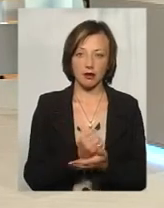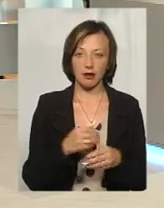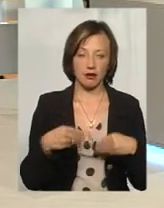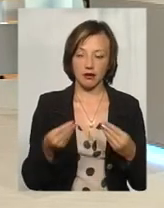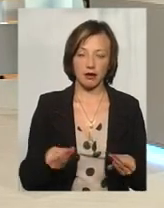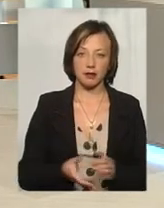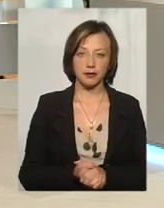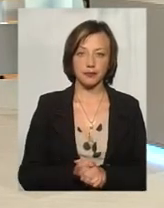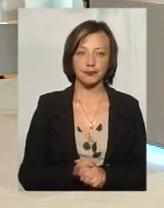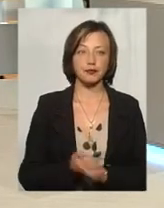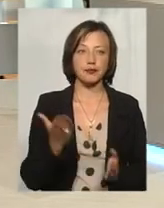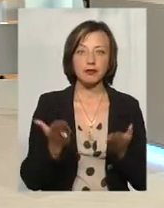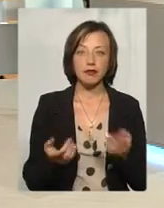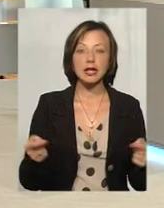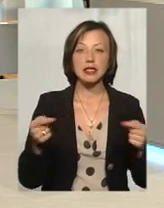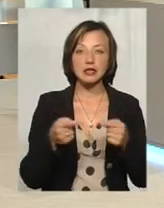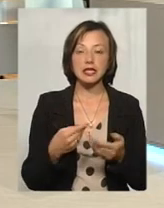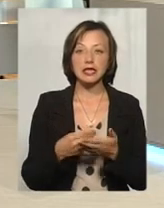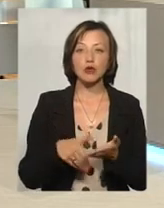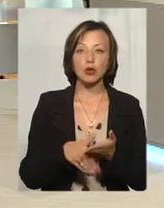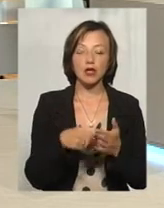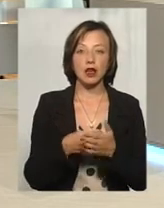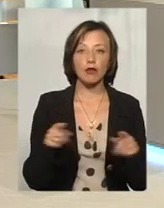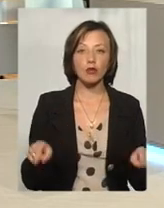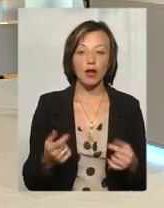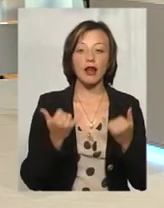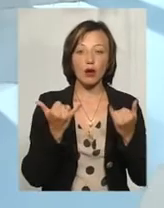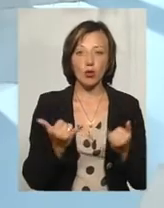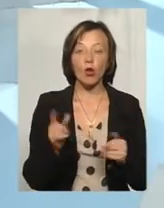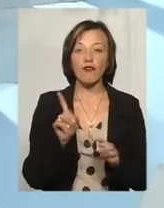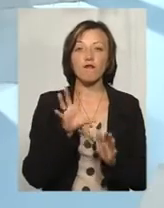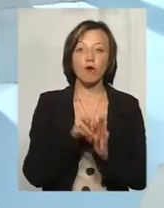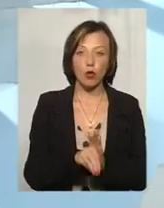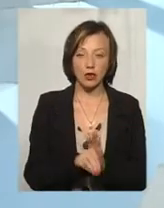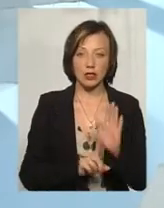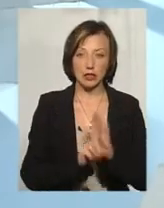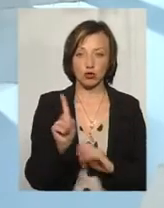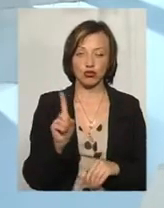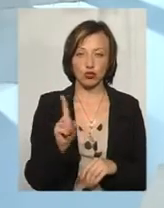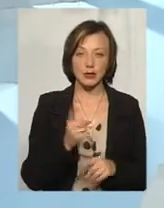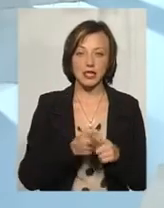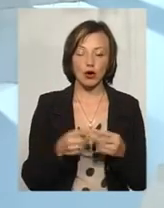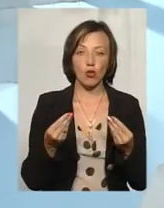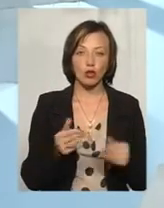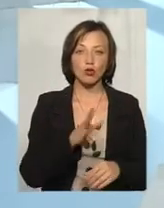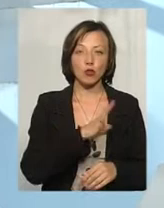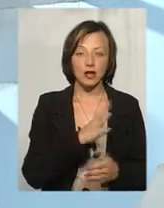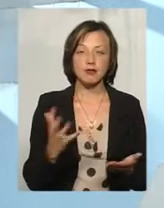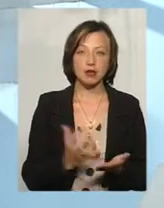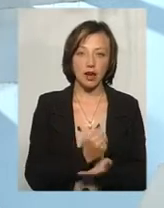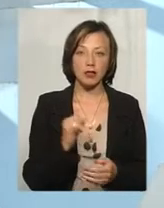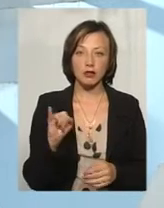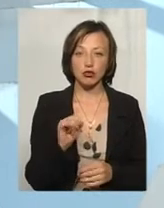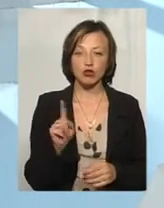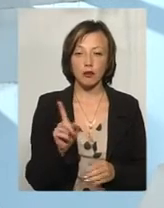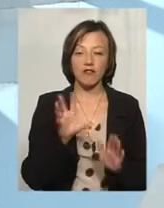не надасть. І якраз стимулюючи тарифоутворення для того і вводиться, щоб ці кошти були знайдені і